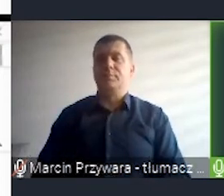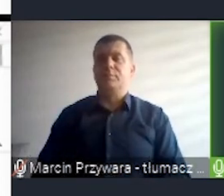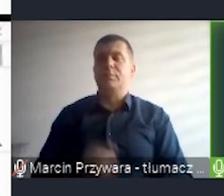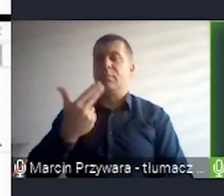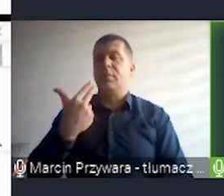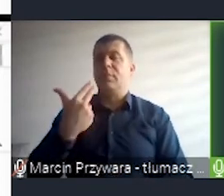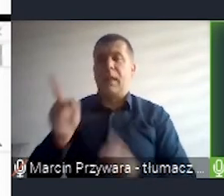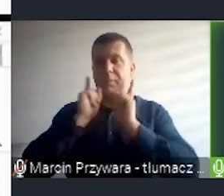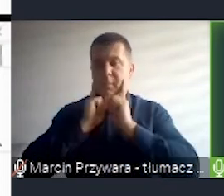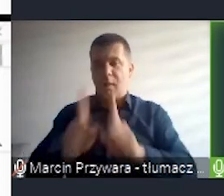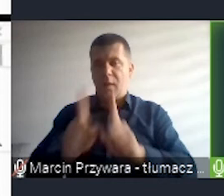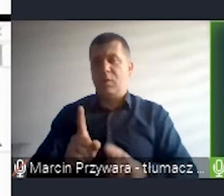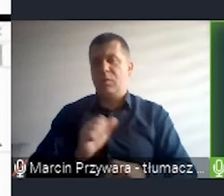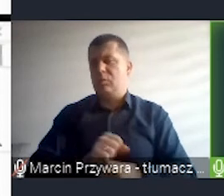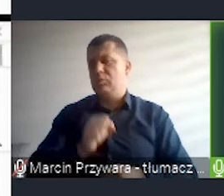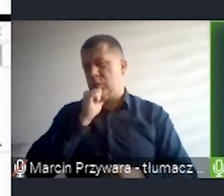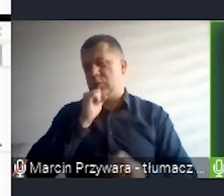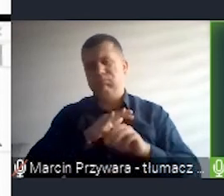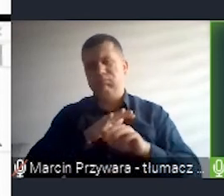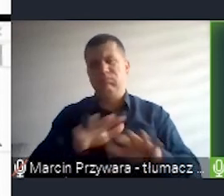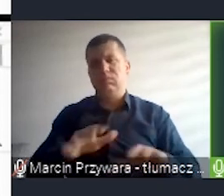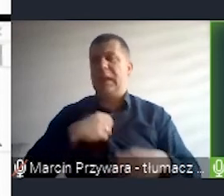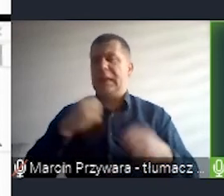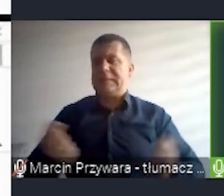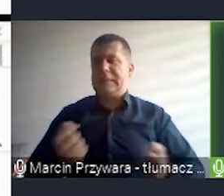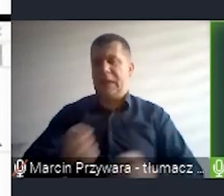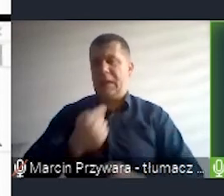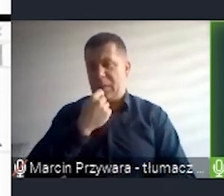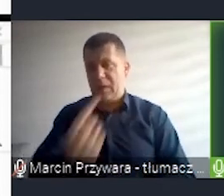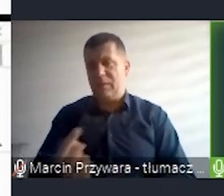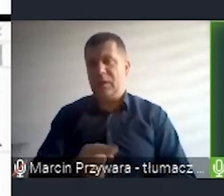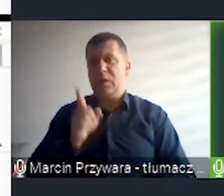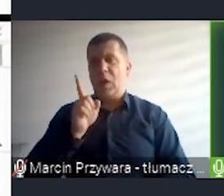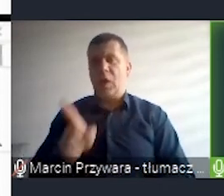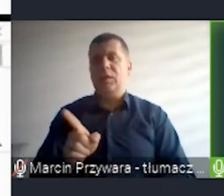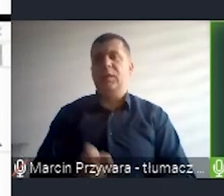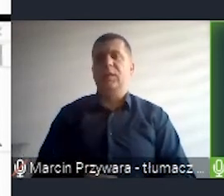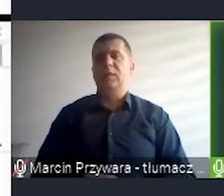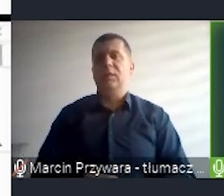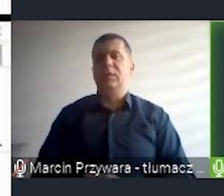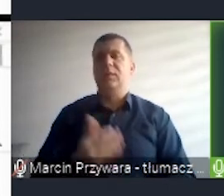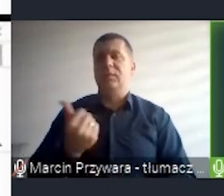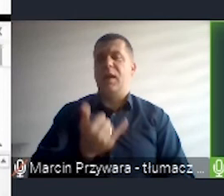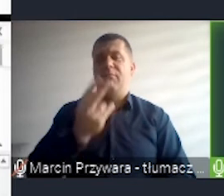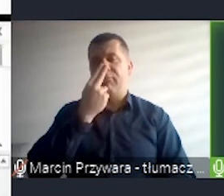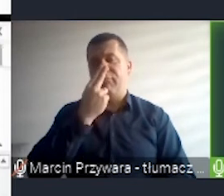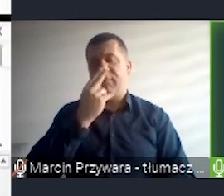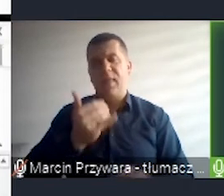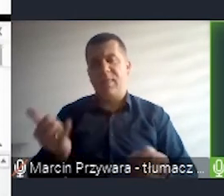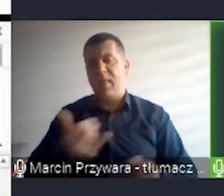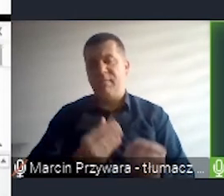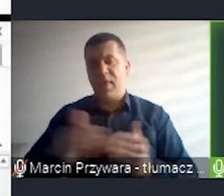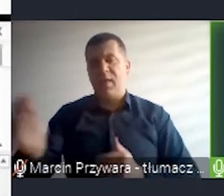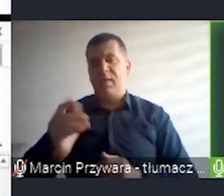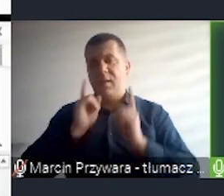Tych nieprawidłowości w zamówieniach jest cała masa. Starałem się Państwu powiedzieć o tych, które realnie występują. Ja